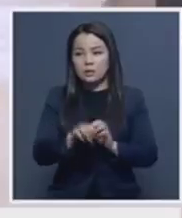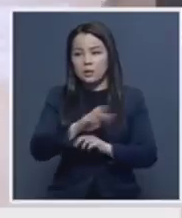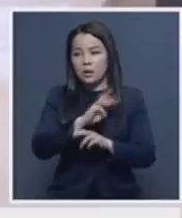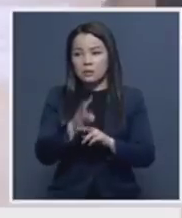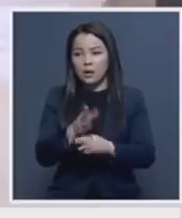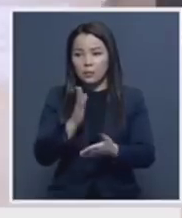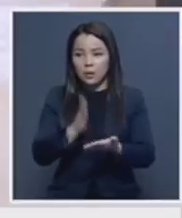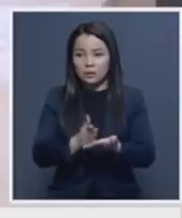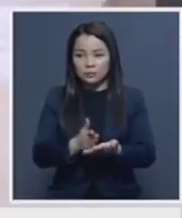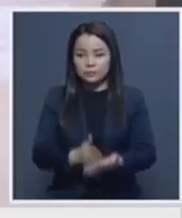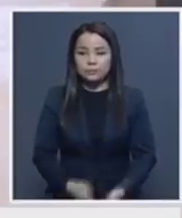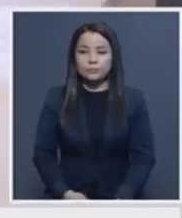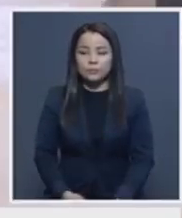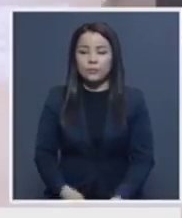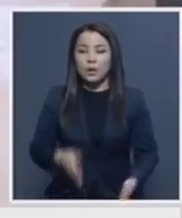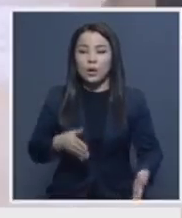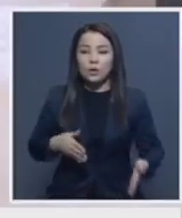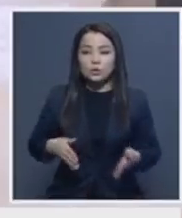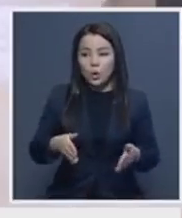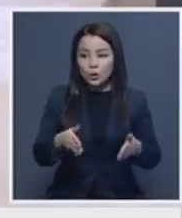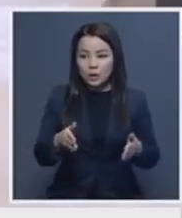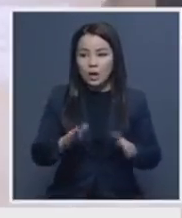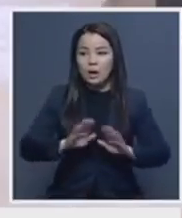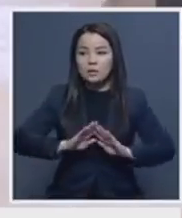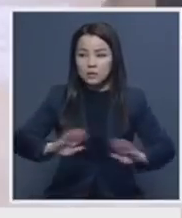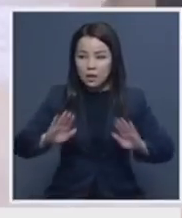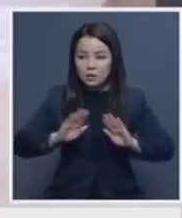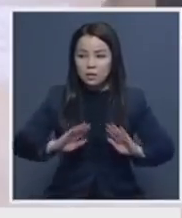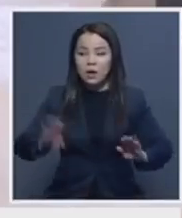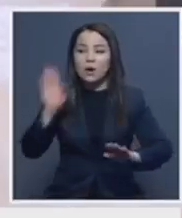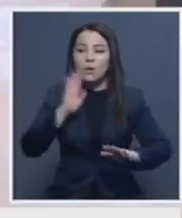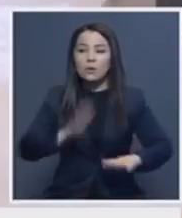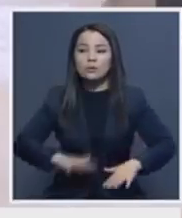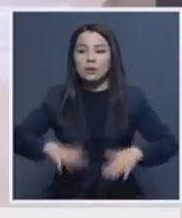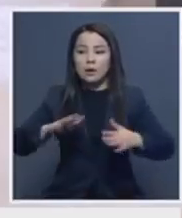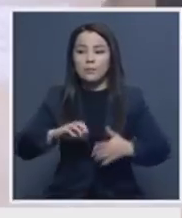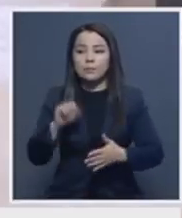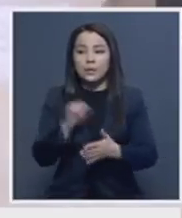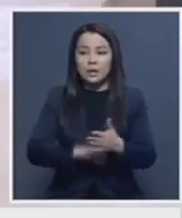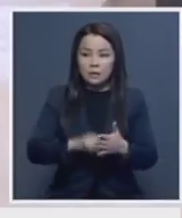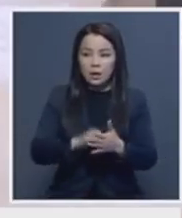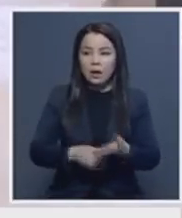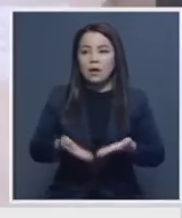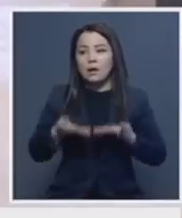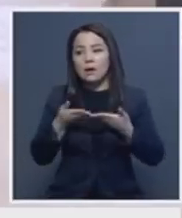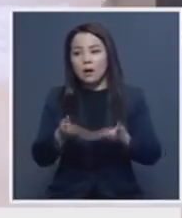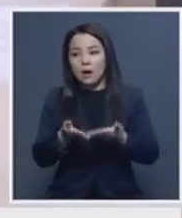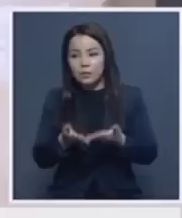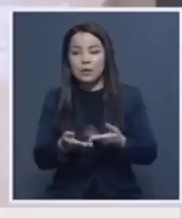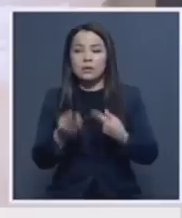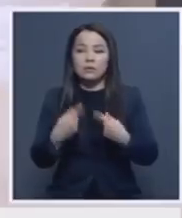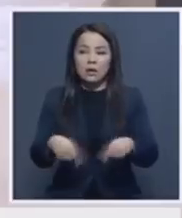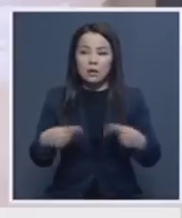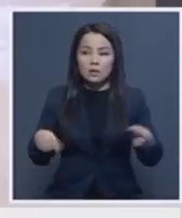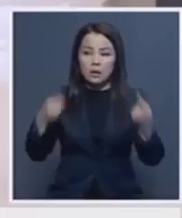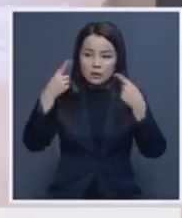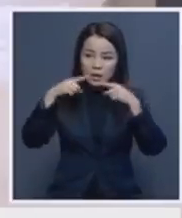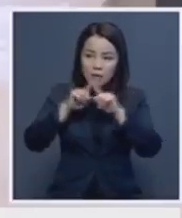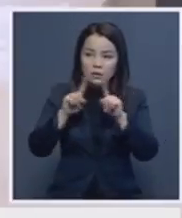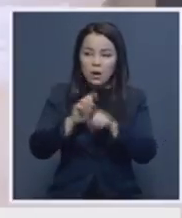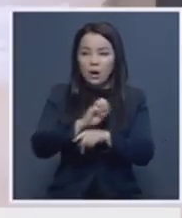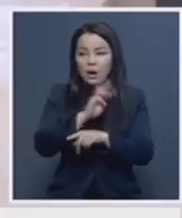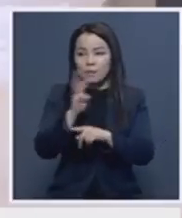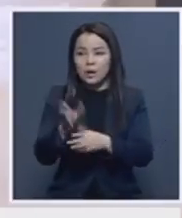Жолды ашуға қарды итеретін техникалар және су батқан кезде жеке құрам қайықпен сондай көптеген техникамен